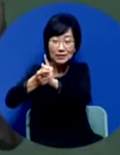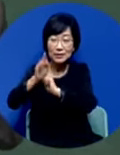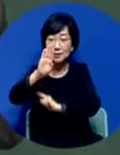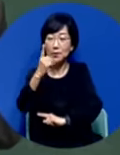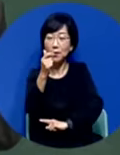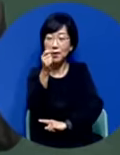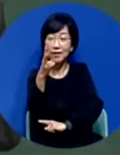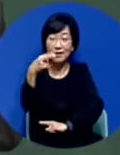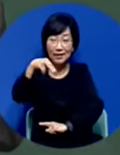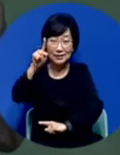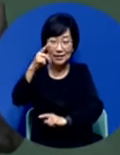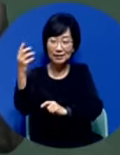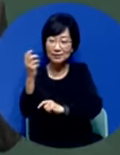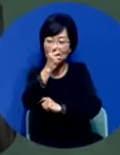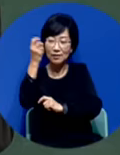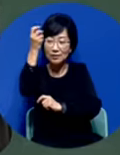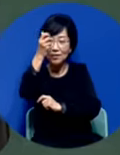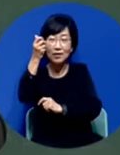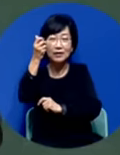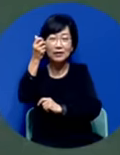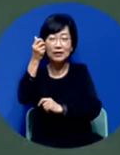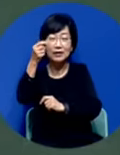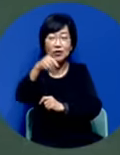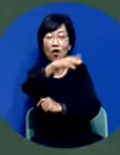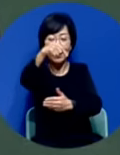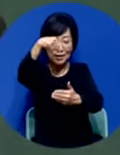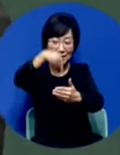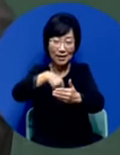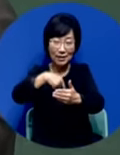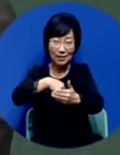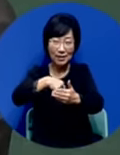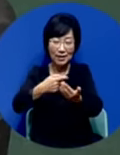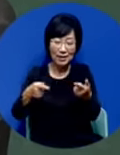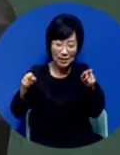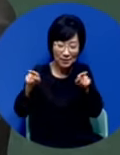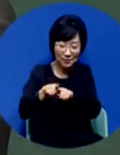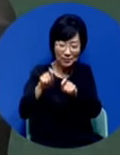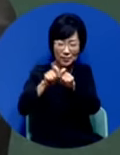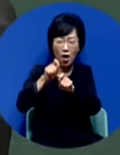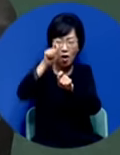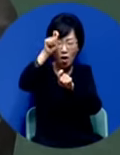안에 너희와 함께 영원히 있을 것이다.